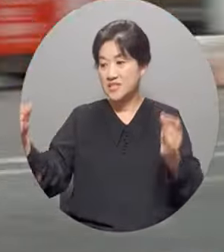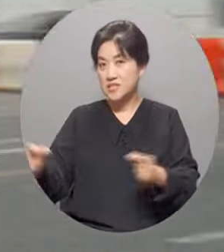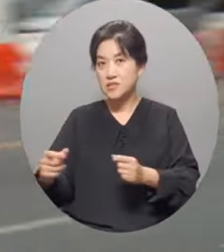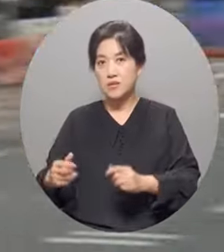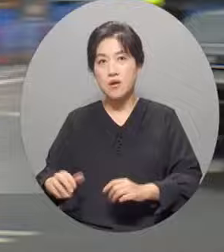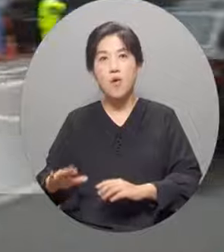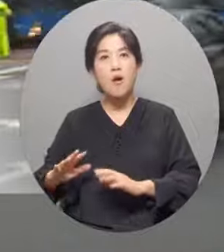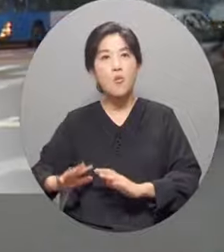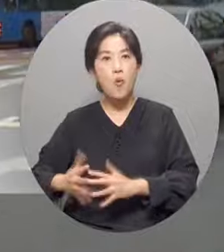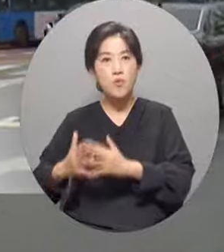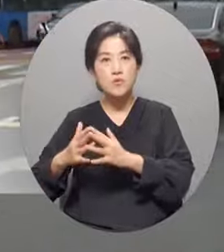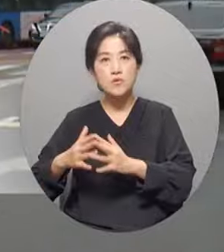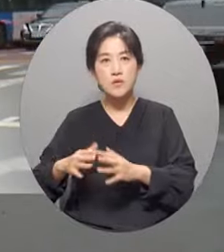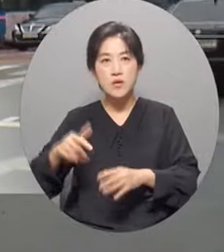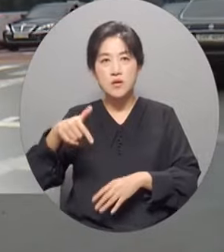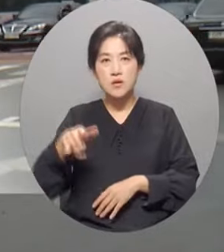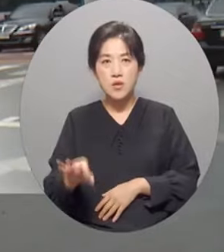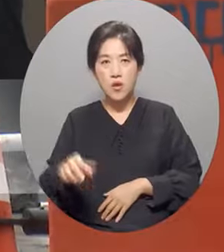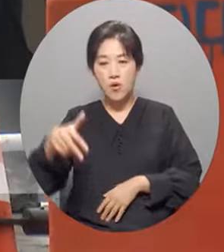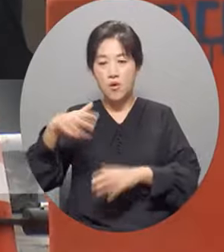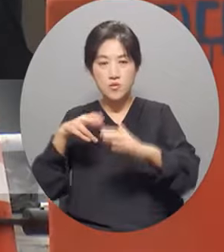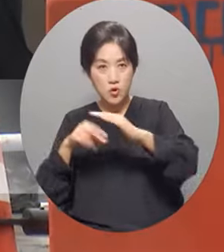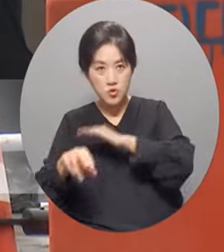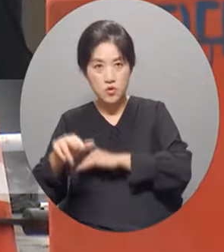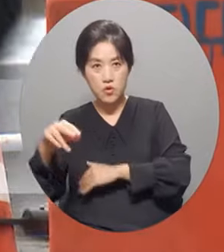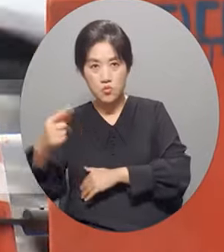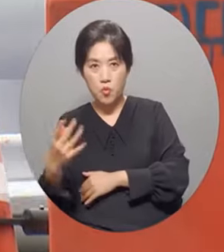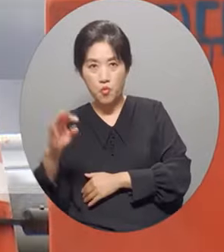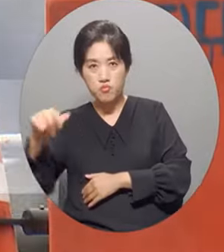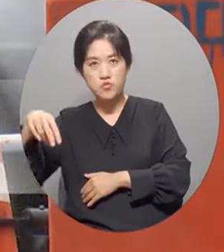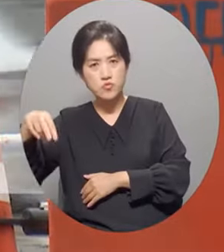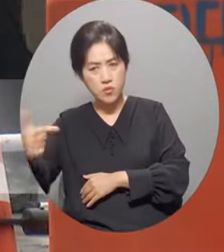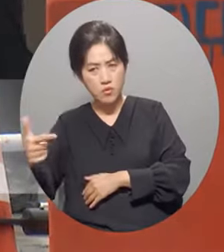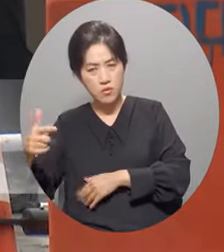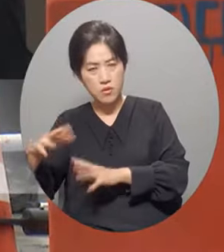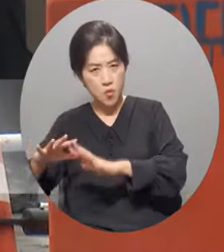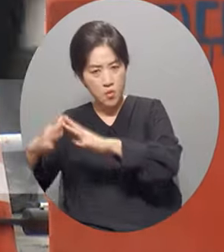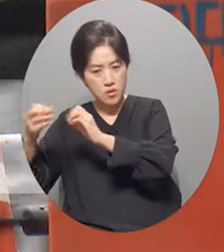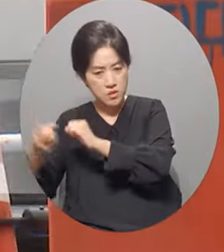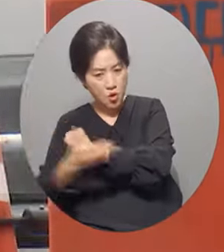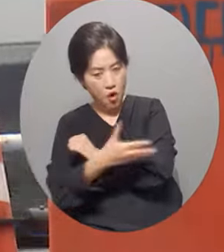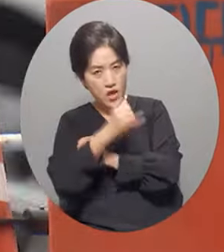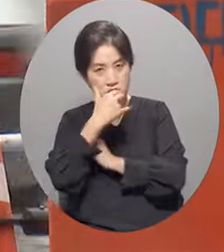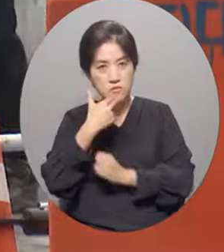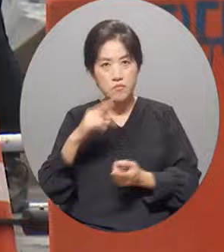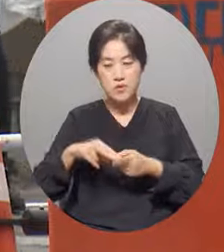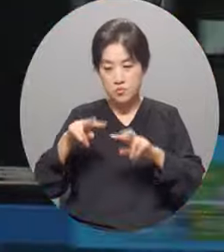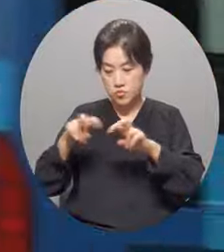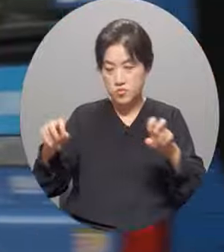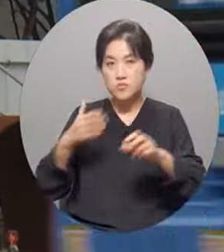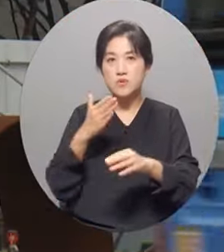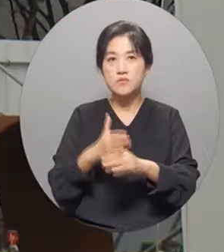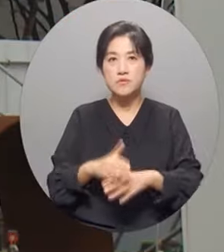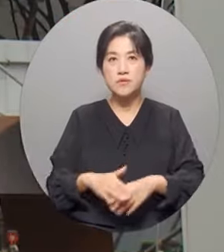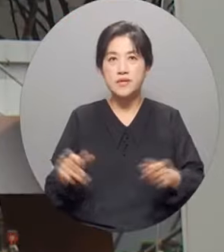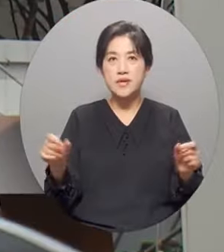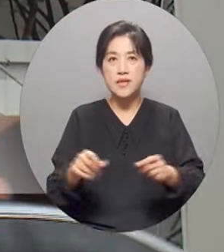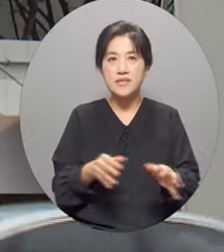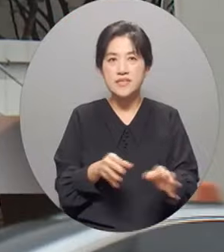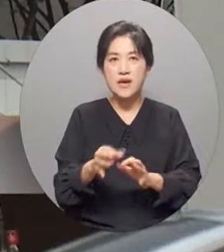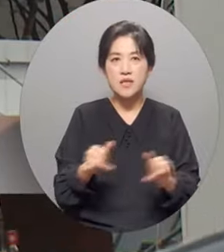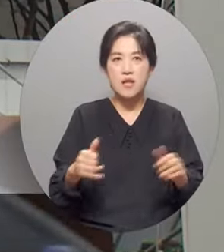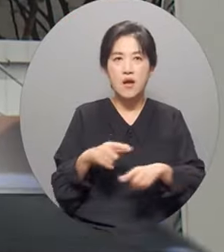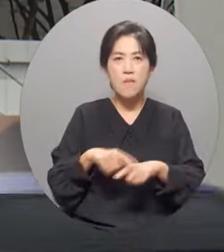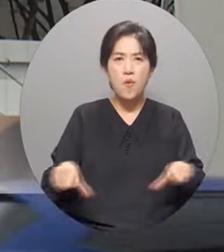진행 중인 경전철 동북선 공사가 땅 꺼진 발생에 영향을 줬는지 등을 분석하고 있습니다 인근 상인들은